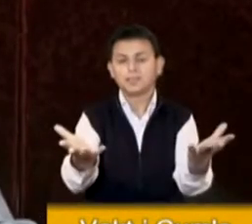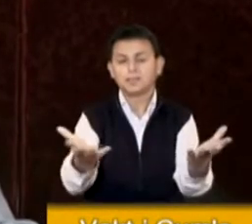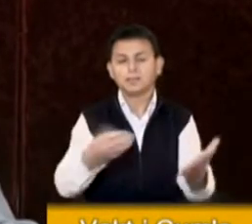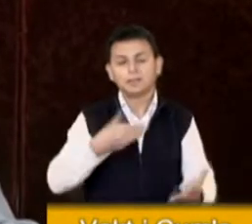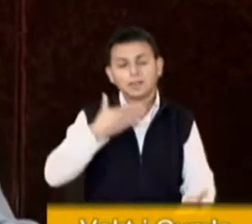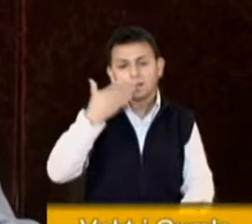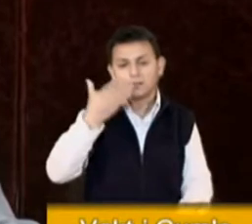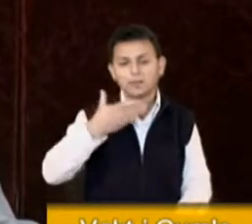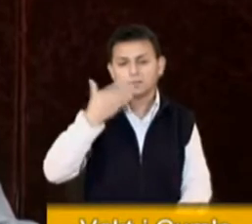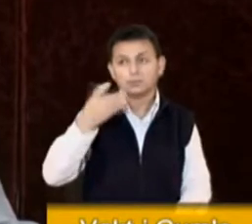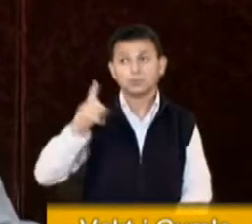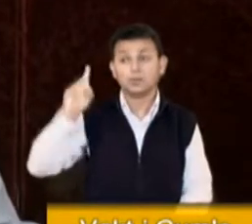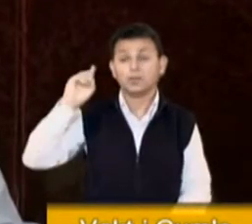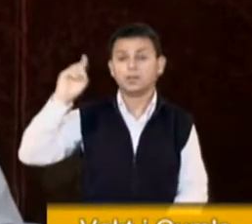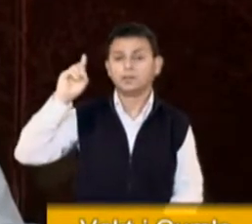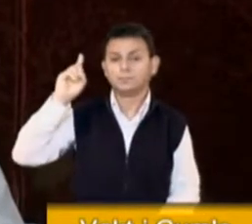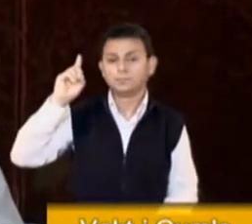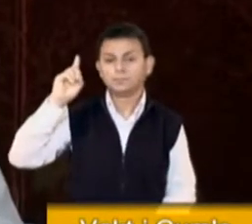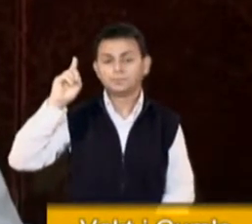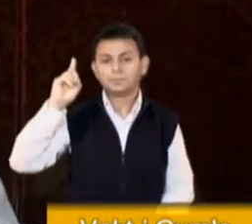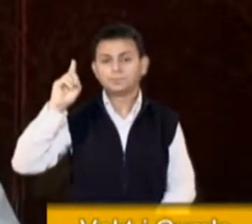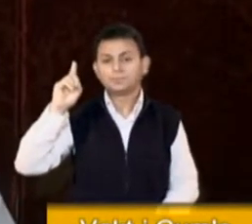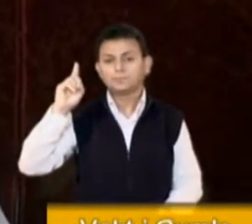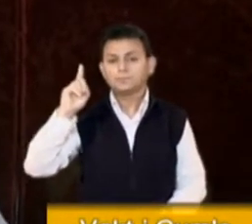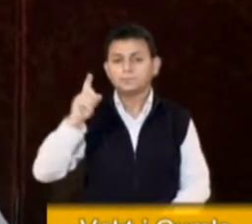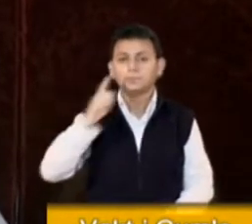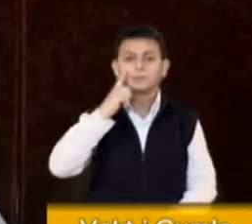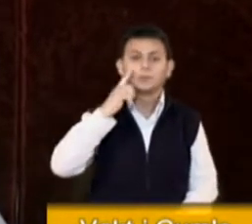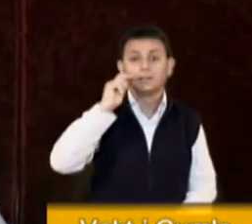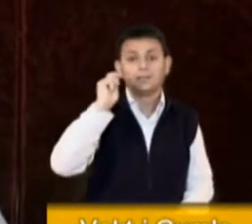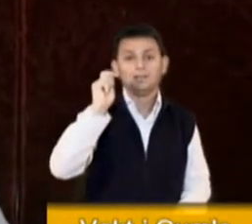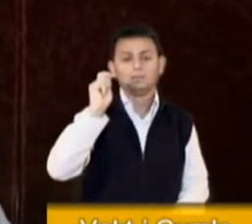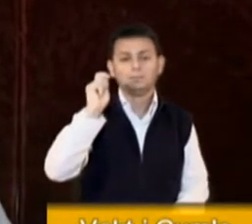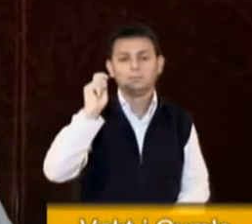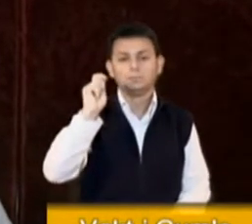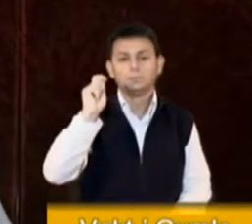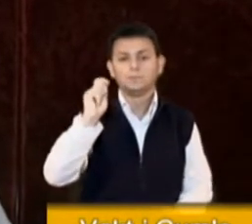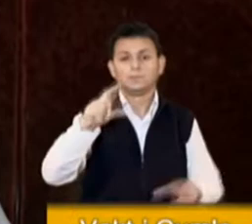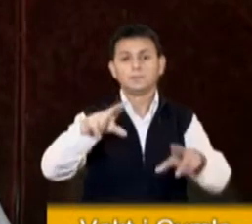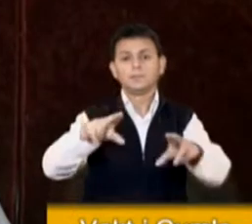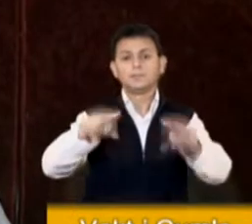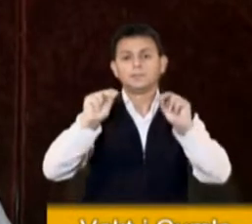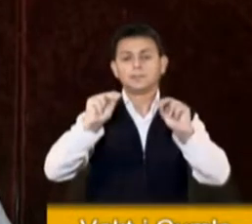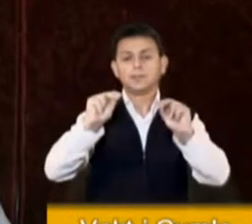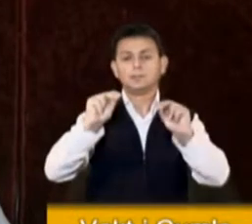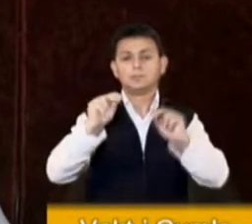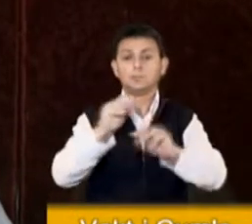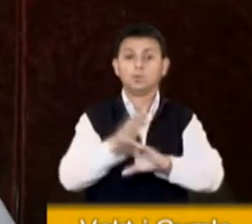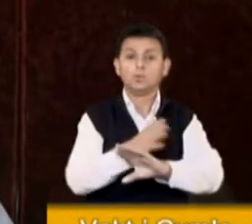kâne lehu semerun, adamın bol ürünü oluyordu. Bahçeler bol ürün